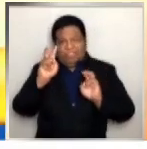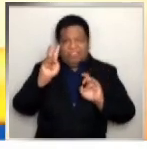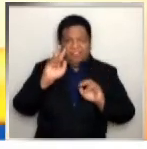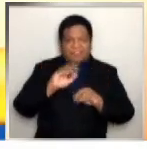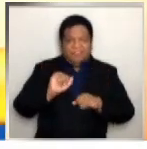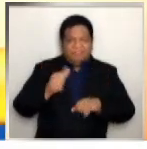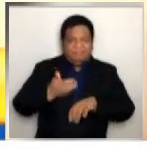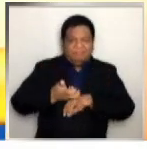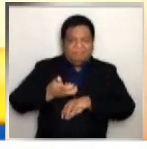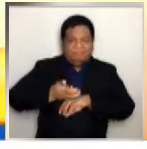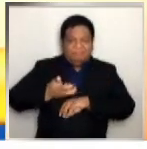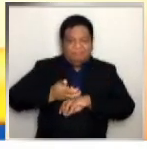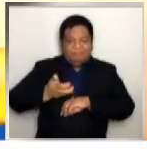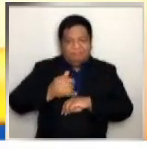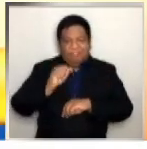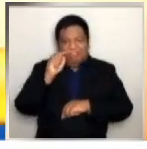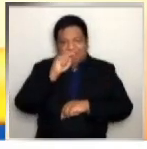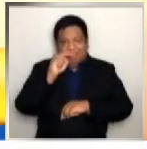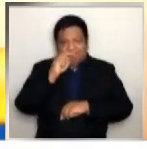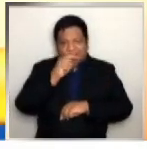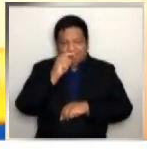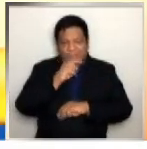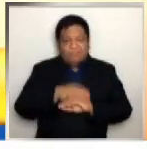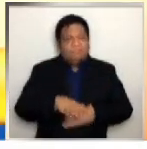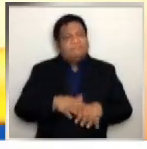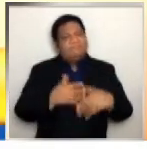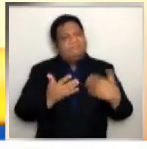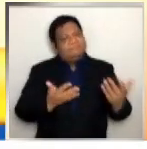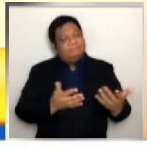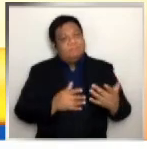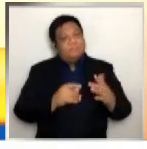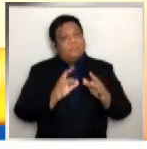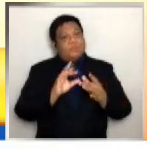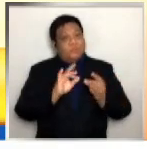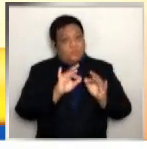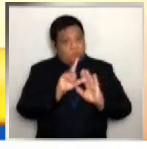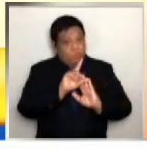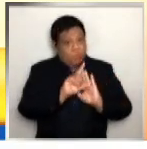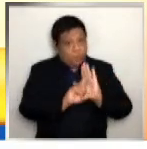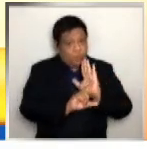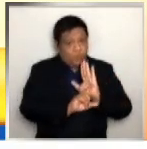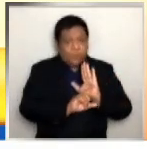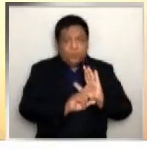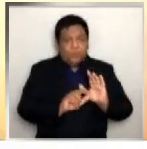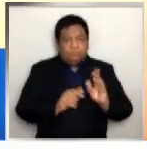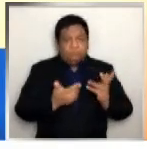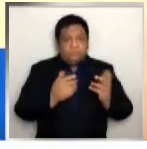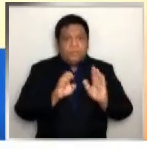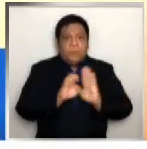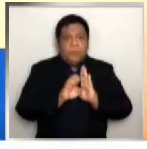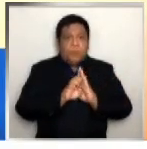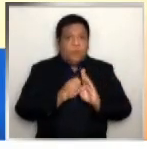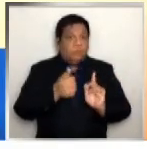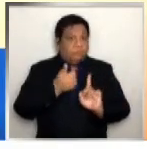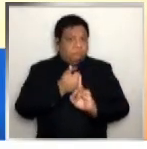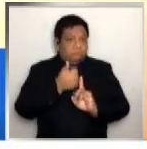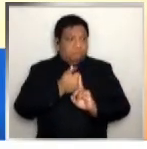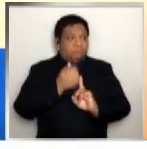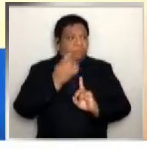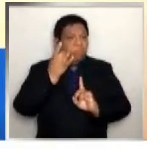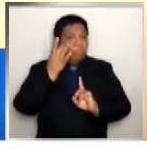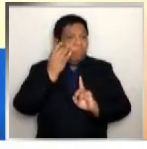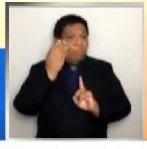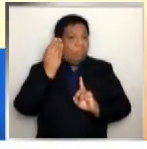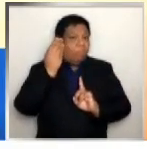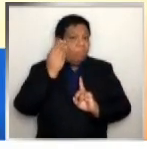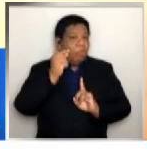Mga sinungaling ng mga magulang. Attorney, yan, ayon sa batas, ano yung pwedeng pananagutan ng isang taong magsisinungaling tungkol sa kanyang medical condition,